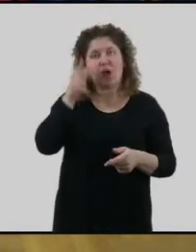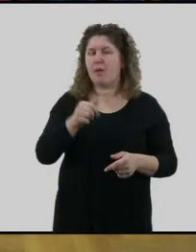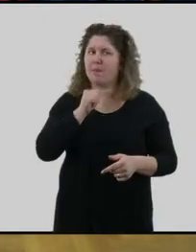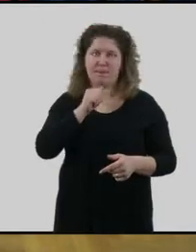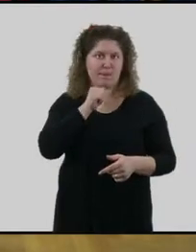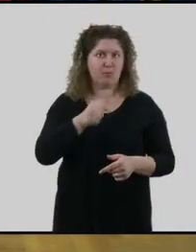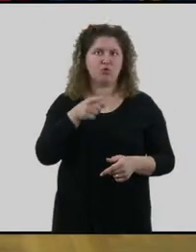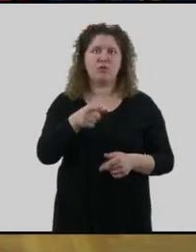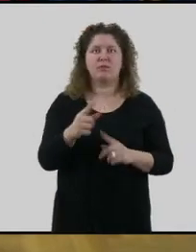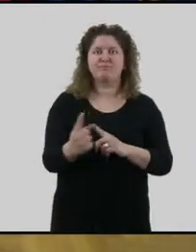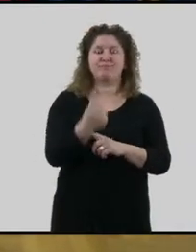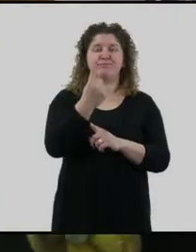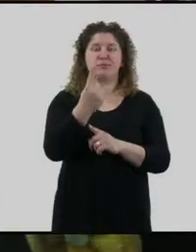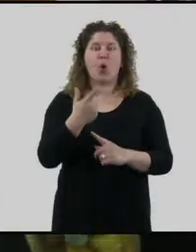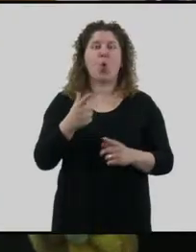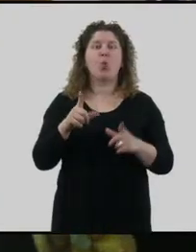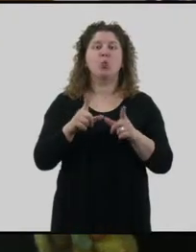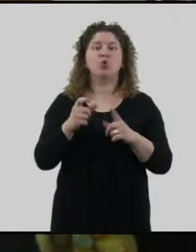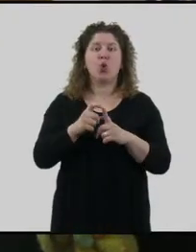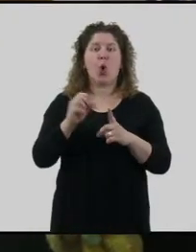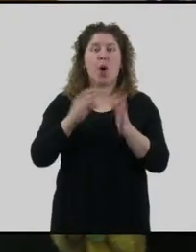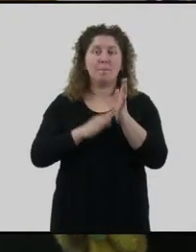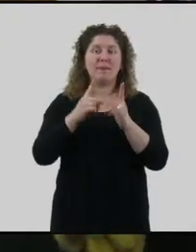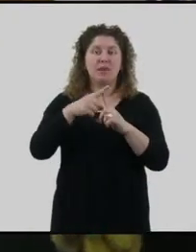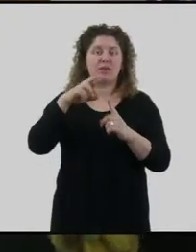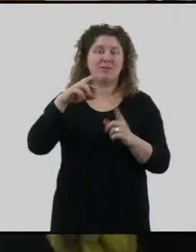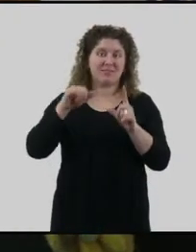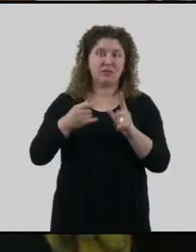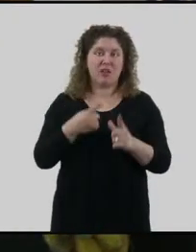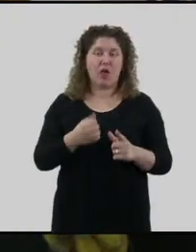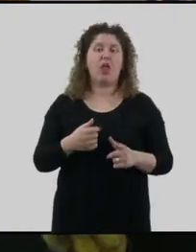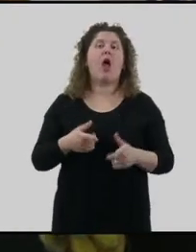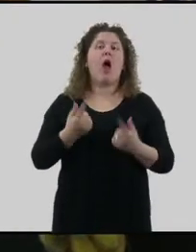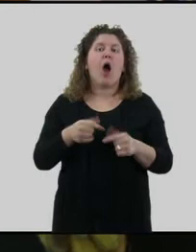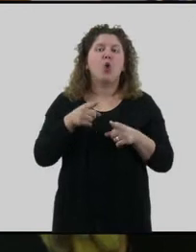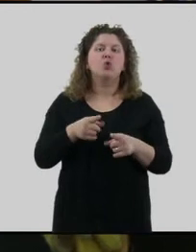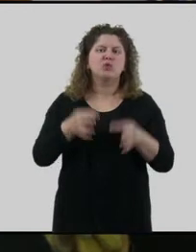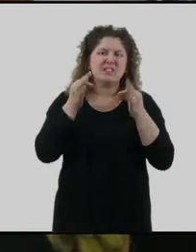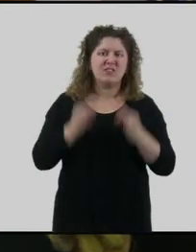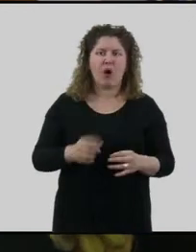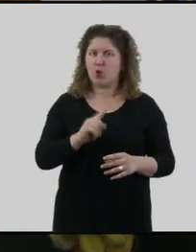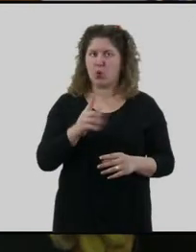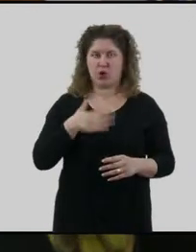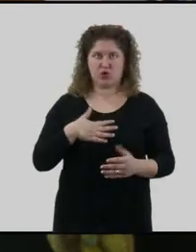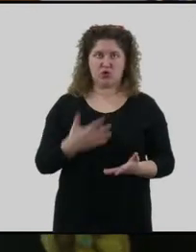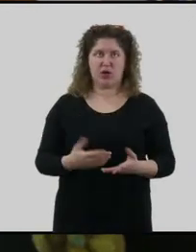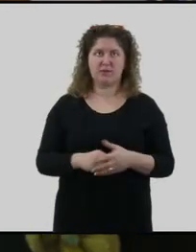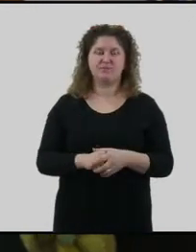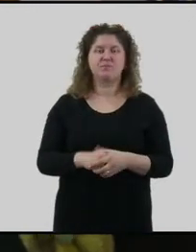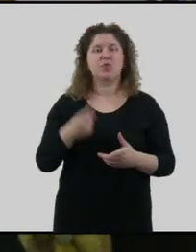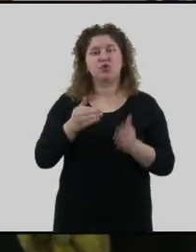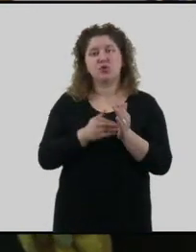ako to stvarno ne želite, ne možete na nijedan drukčiji način. Morate proći obradu, odnosno zadovoljiti